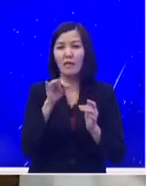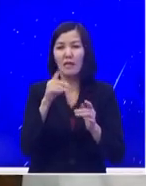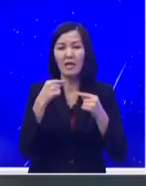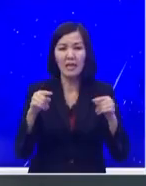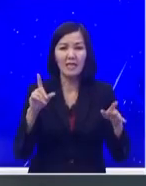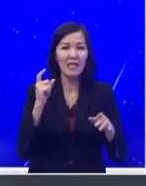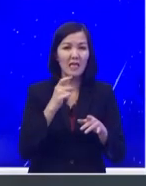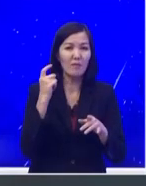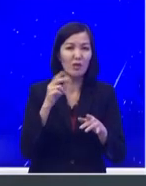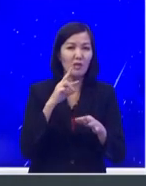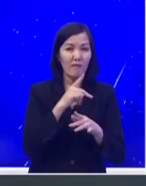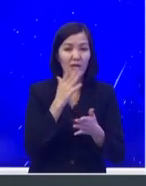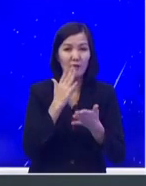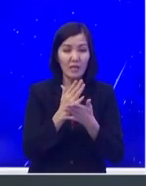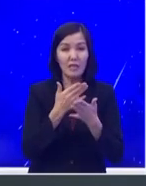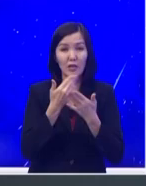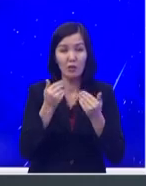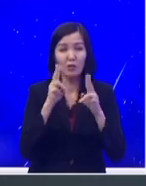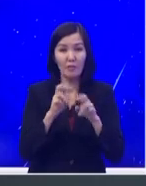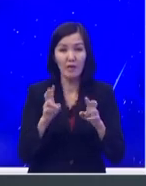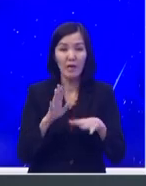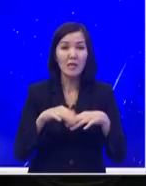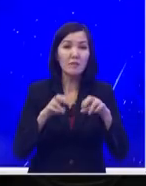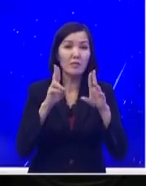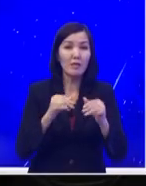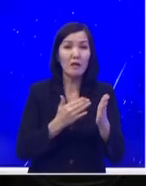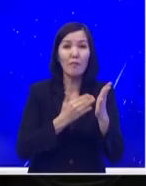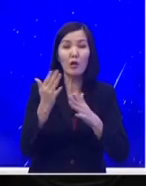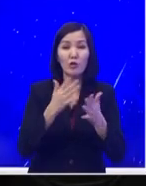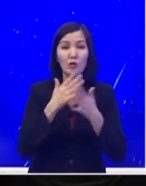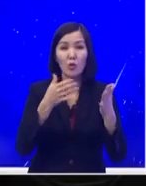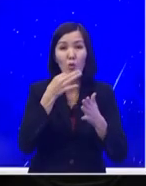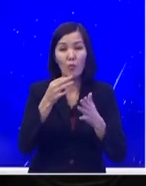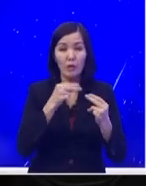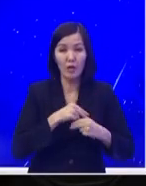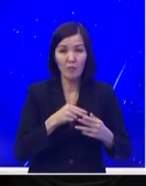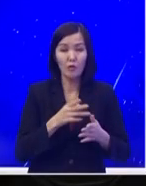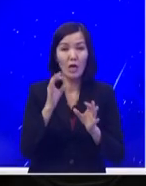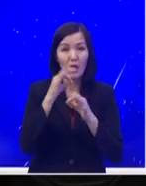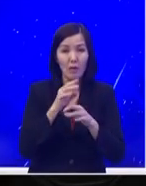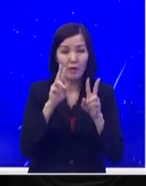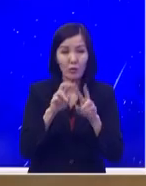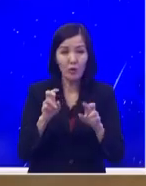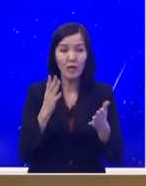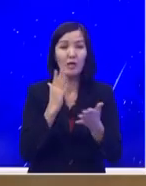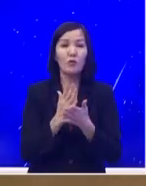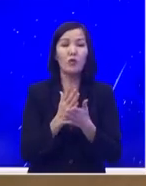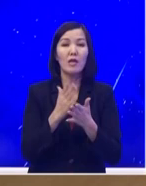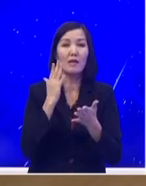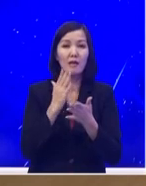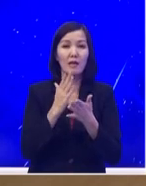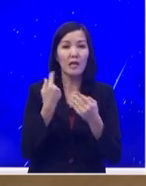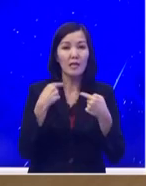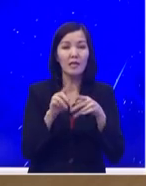химических веществ. Отбор проб проводят квалифицированные специалисты, имеющие большой стаж и опыт работы. Лабораторный контроль является неотъемлемой частью